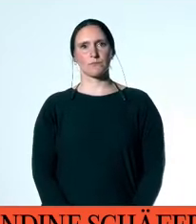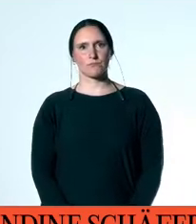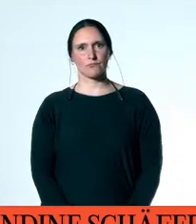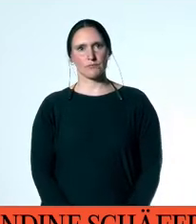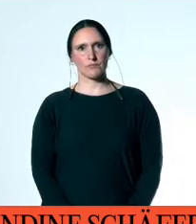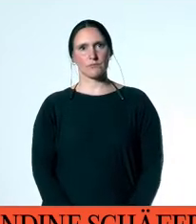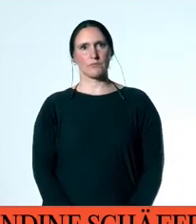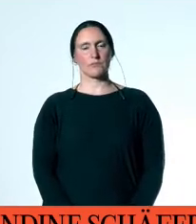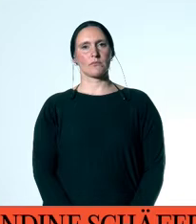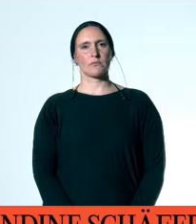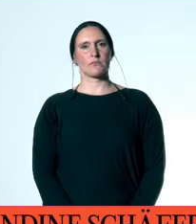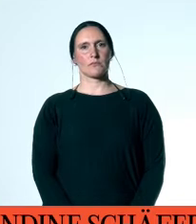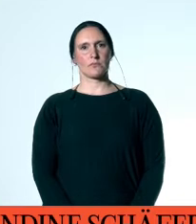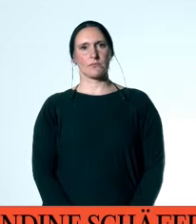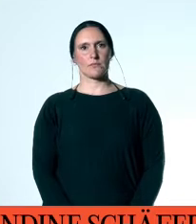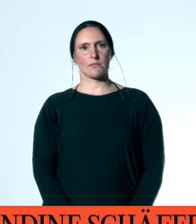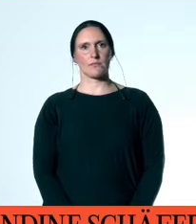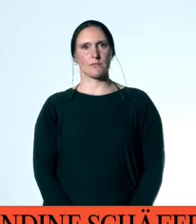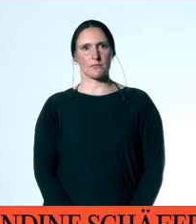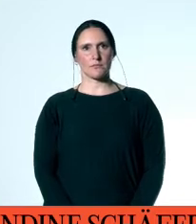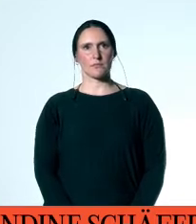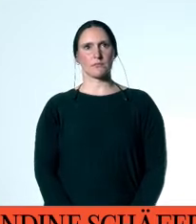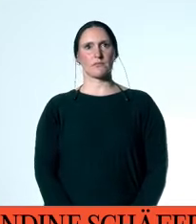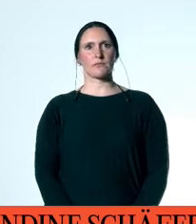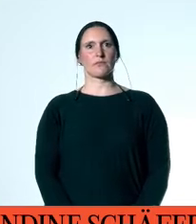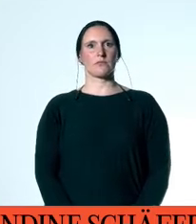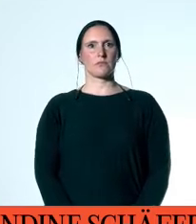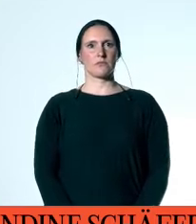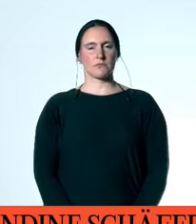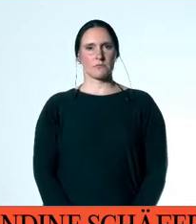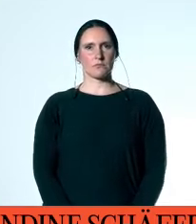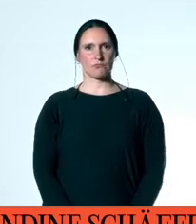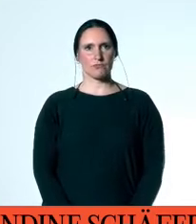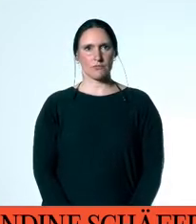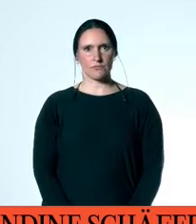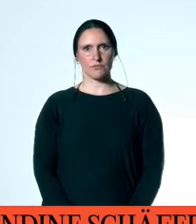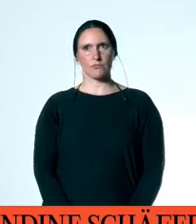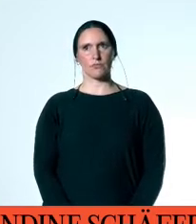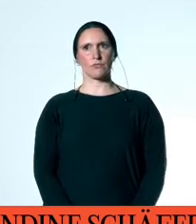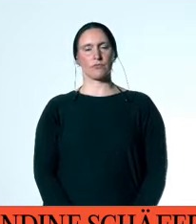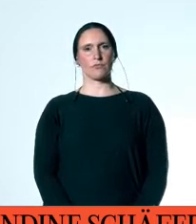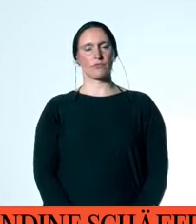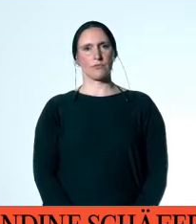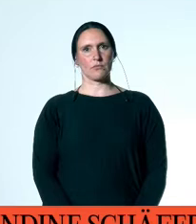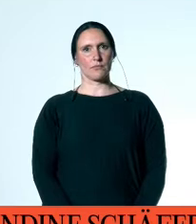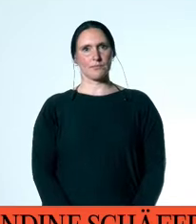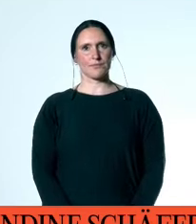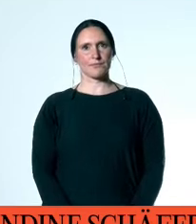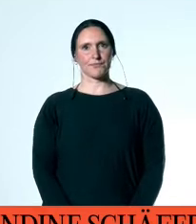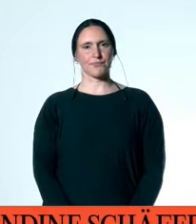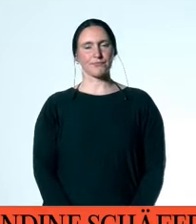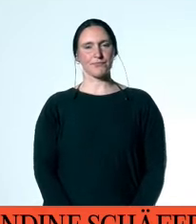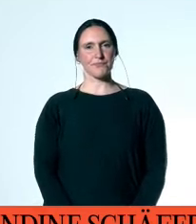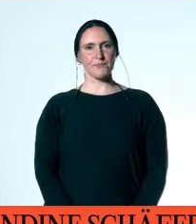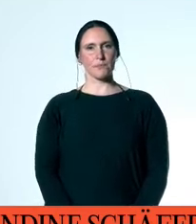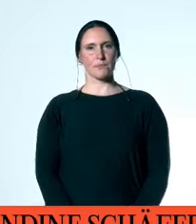Performance rausgegangen, die wirklich eine Disruption war in der Stadt. Keiner hat erwartet, dass sie stattfinden wird. Und schon